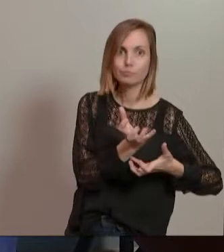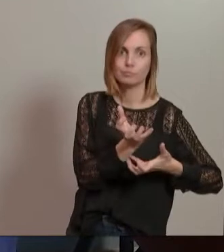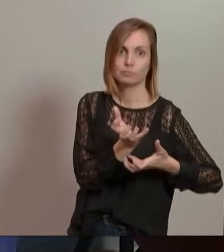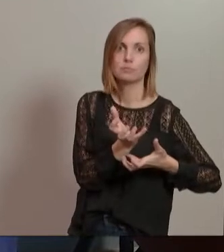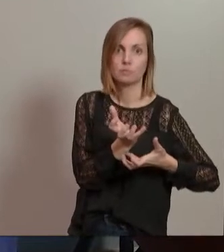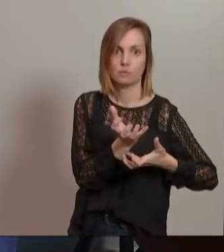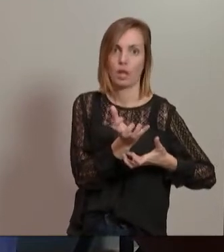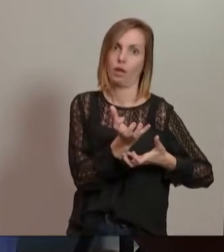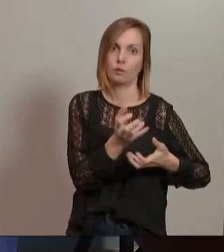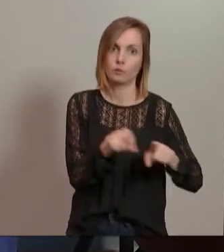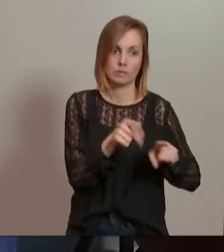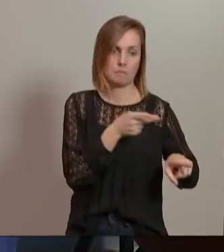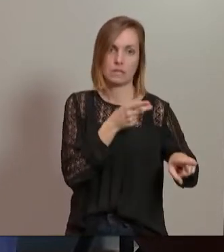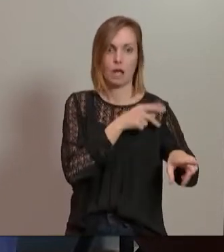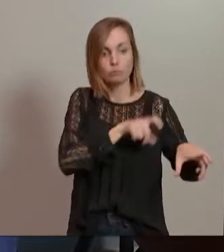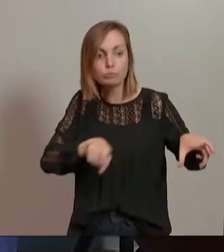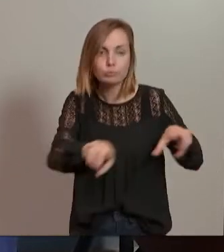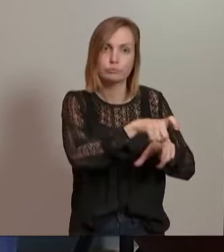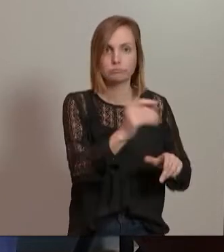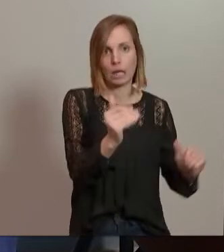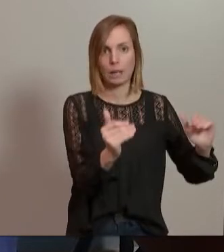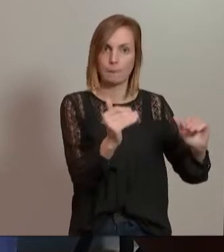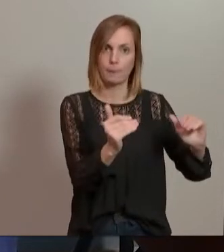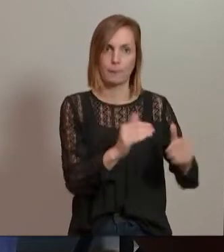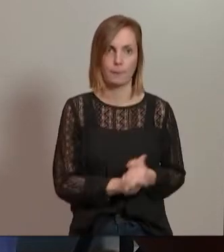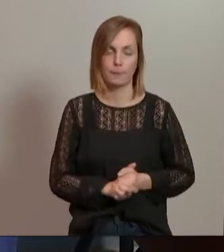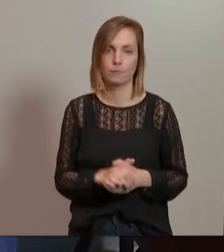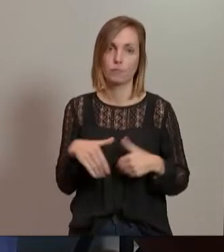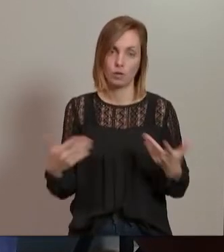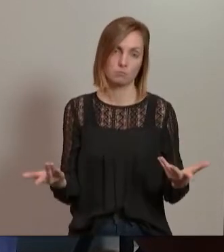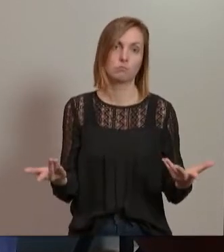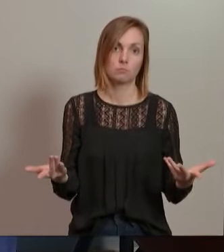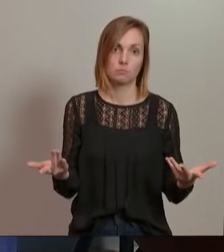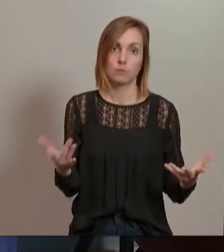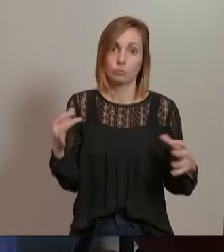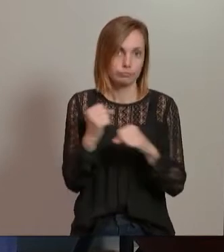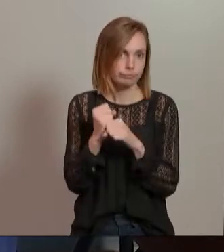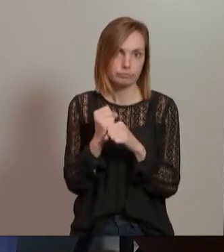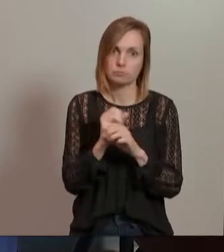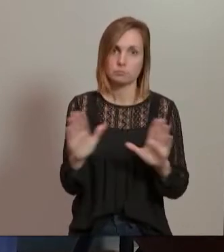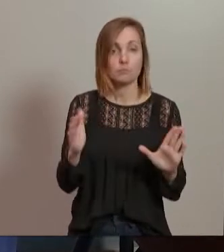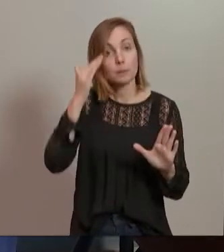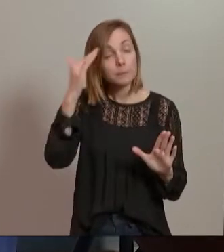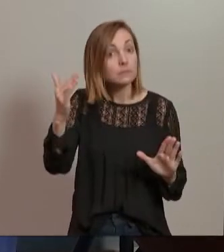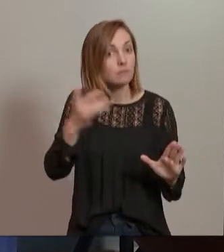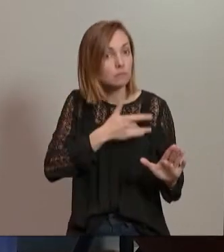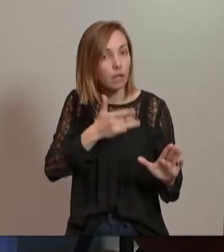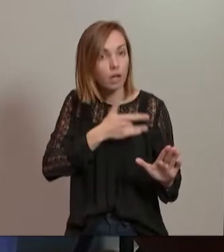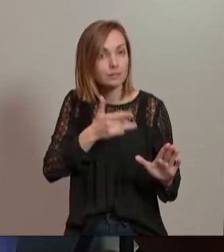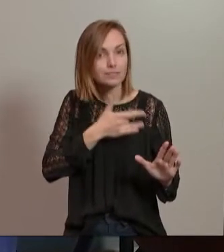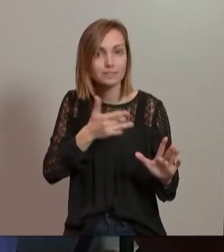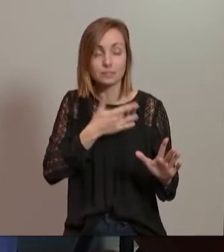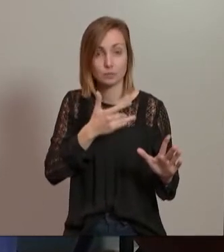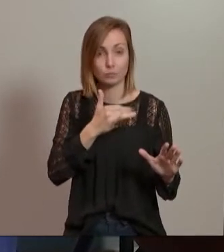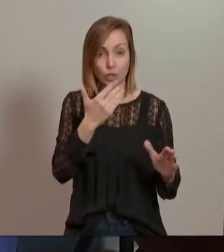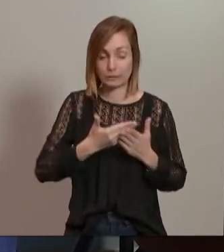une répartition qui soit mieux faite par rapport à l'offre médicale. Voilà ce que je peux vous dire très rapidement. Mais si vous souhaitez, on a toutes les